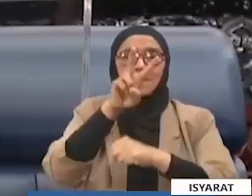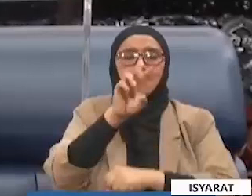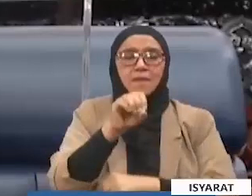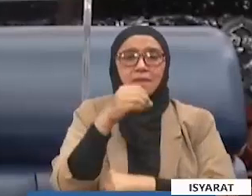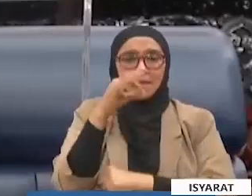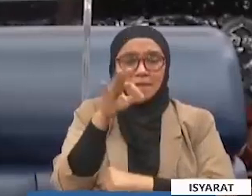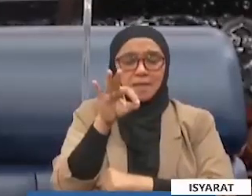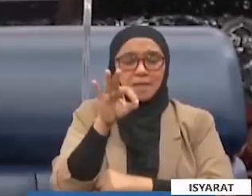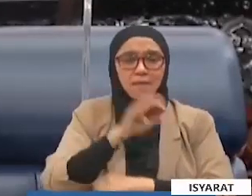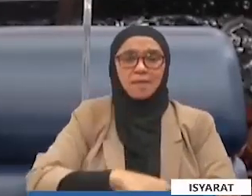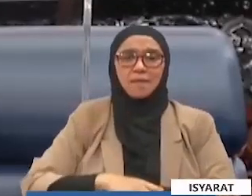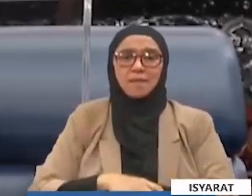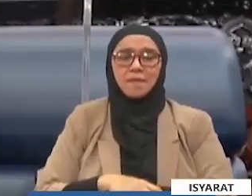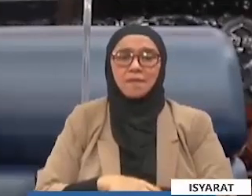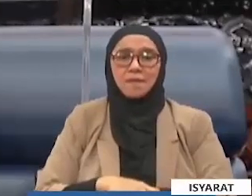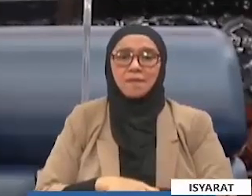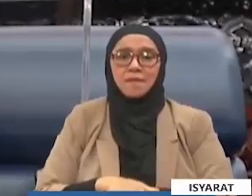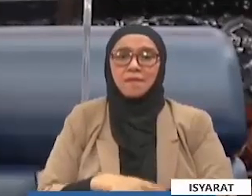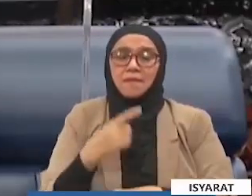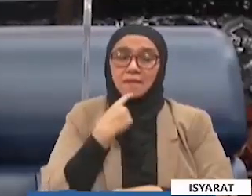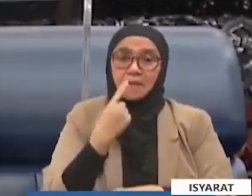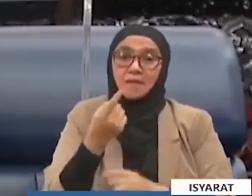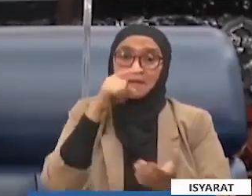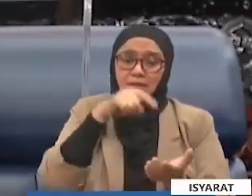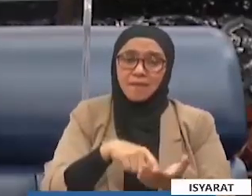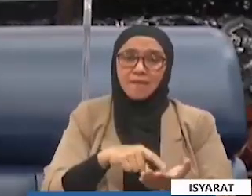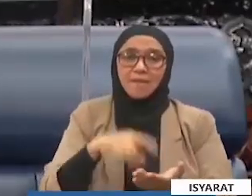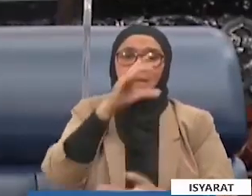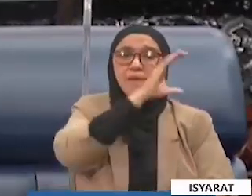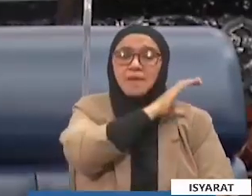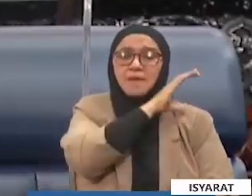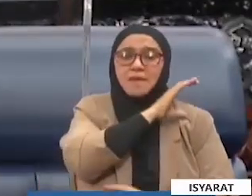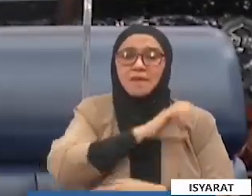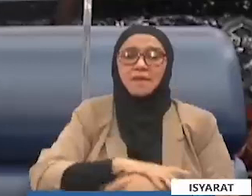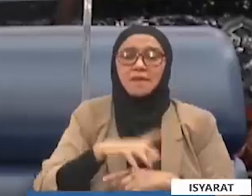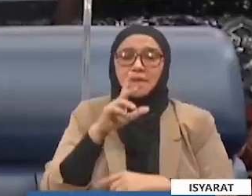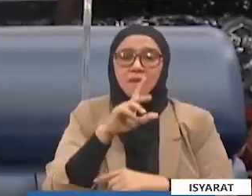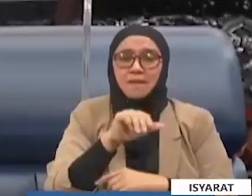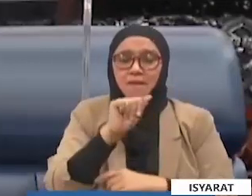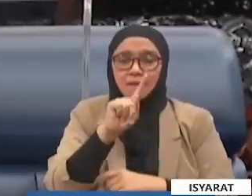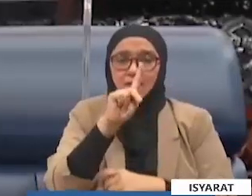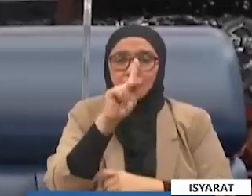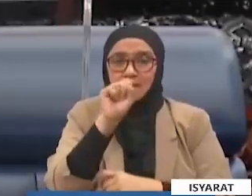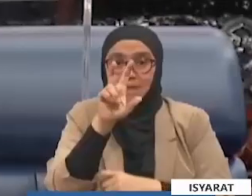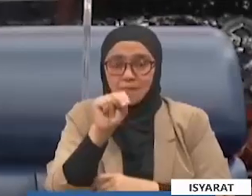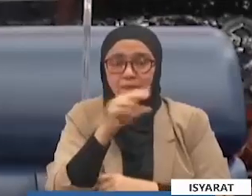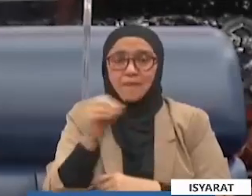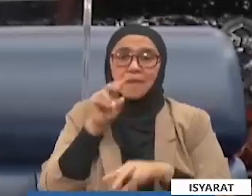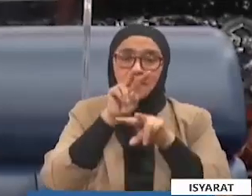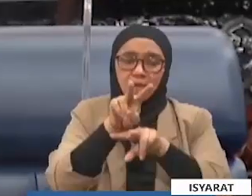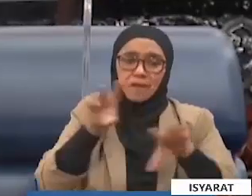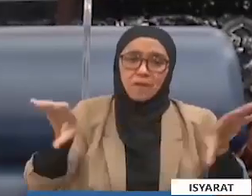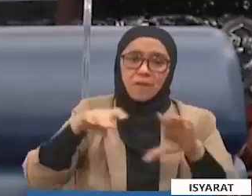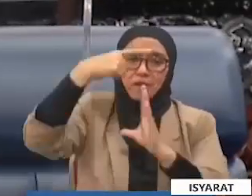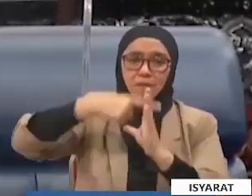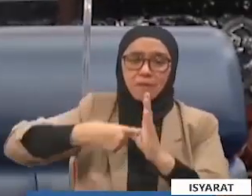kuasa dan MRL ni sebenarnya diperungsikan oleh KSN. Dan cara pemantauan kita buat secara bulanan dan